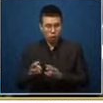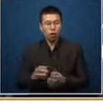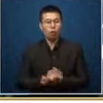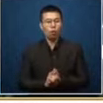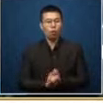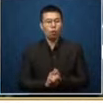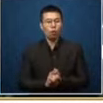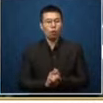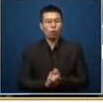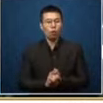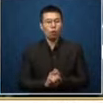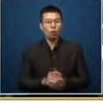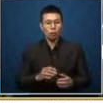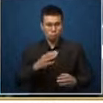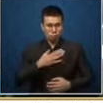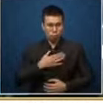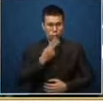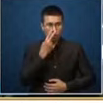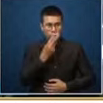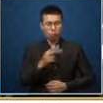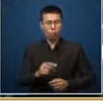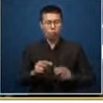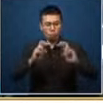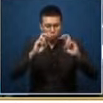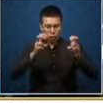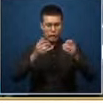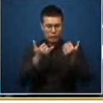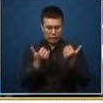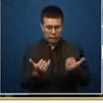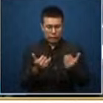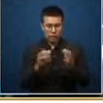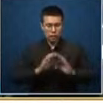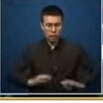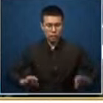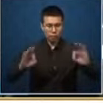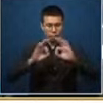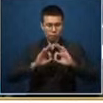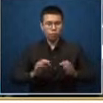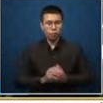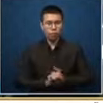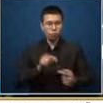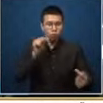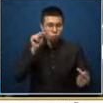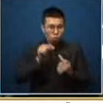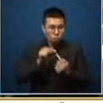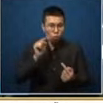ยืนผมถือเรื่องนี้เป็นเรื่องที่สำคัญนะครับและเป็นเรื่องที่ตรงกับ